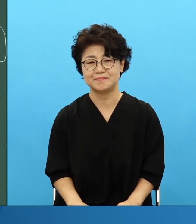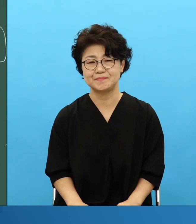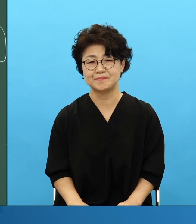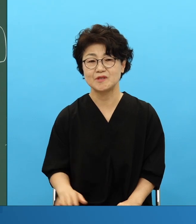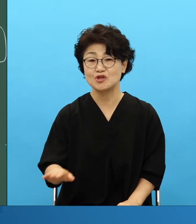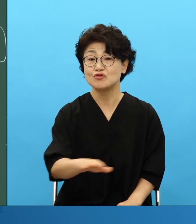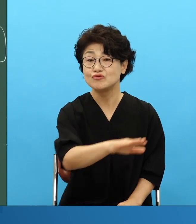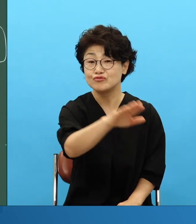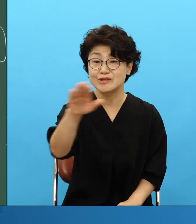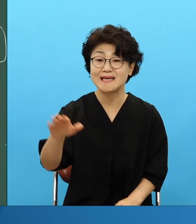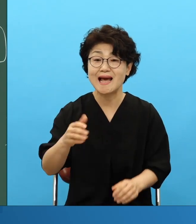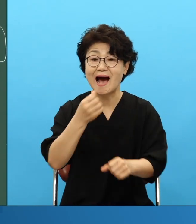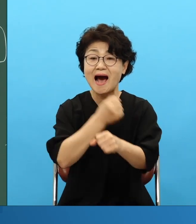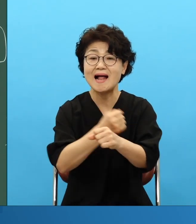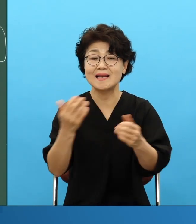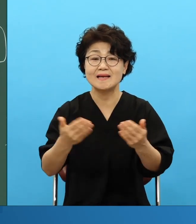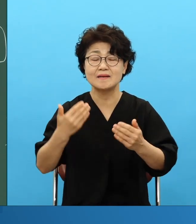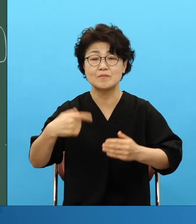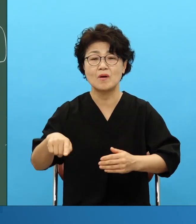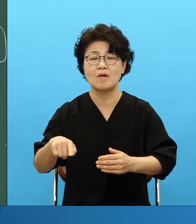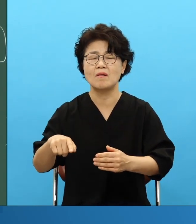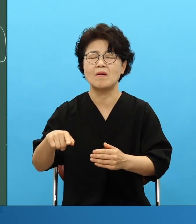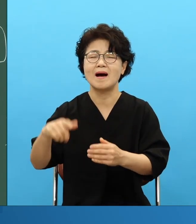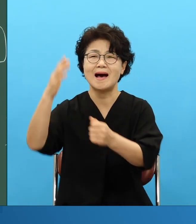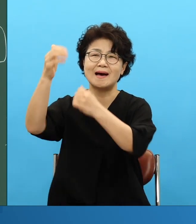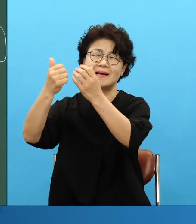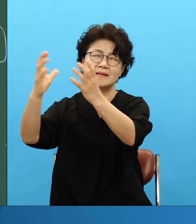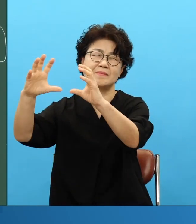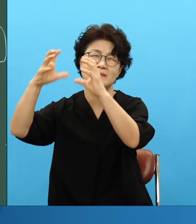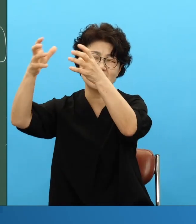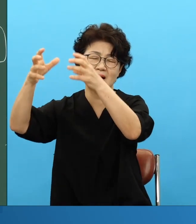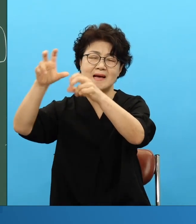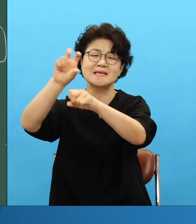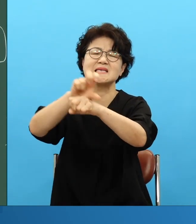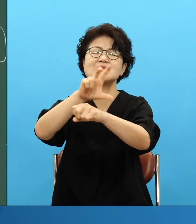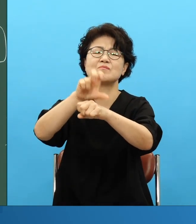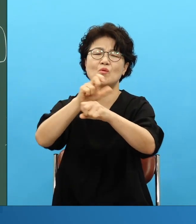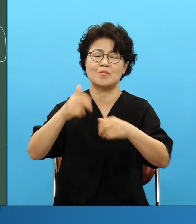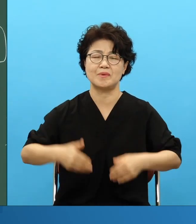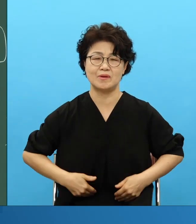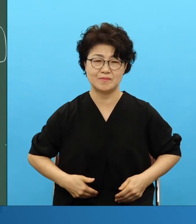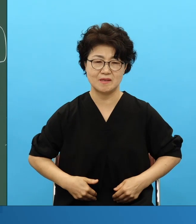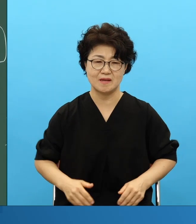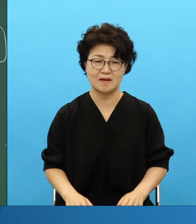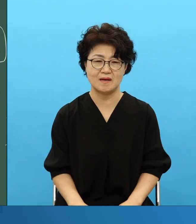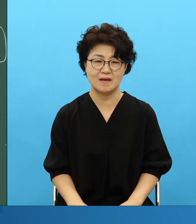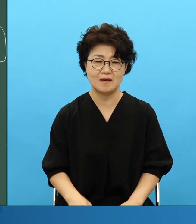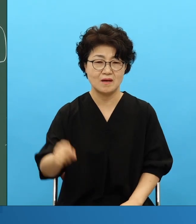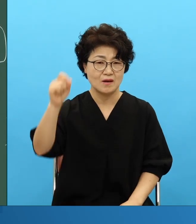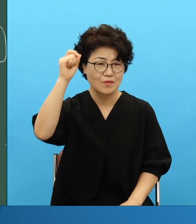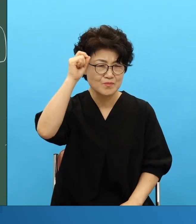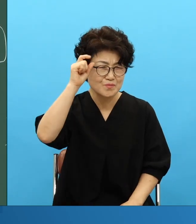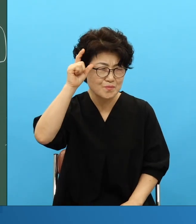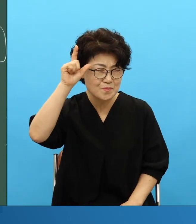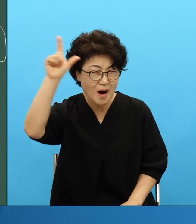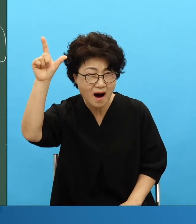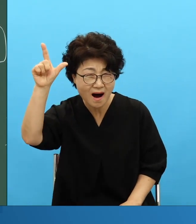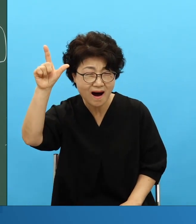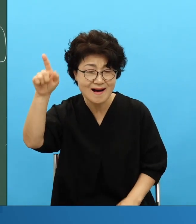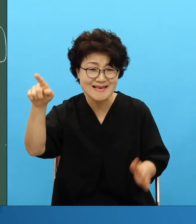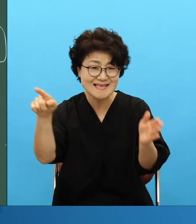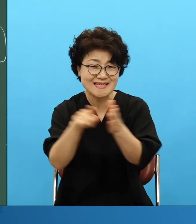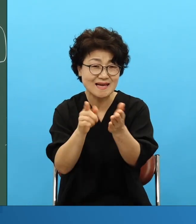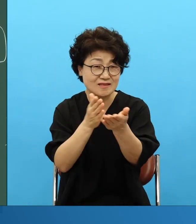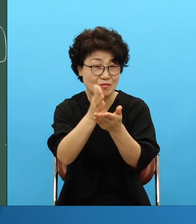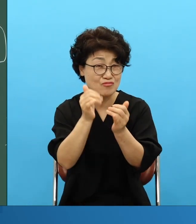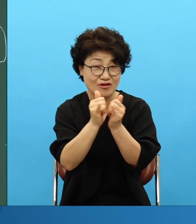됩니다. We must do this. Everything else is worthless. 아무리 훌륭한 신학자가 나와도 응답 못 받습니다. No matter how great of a theologian